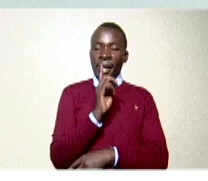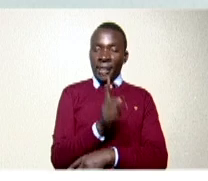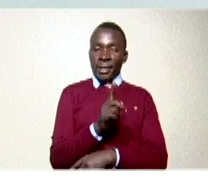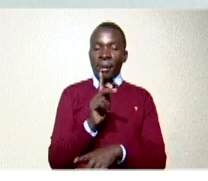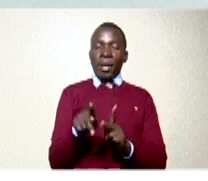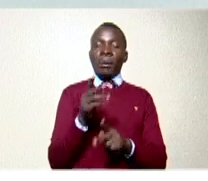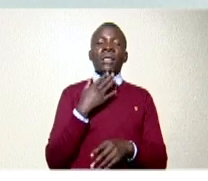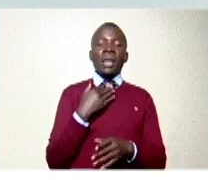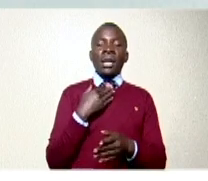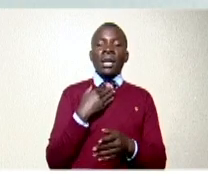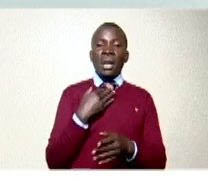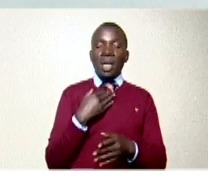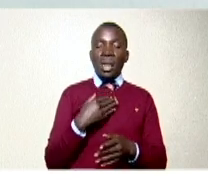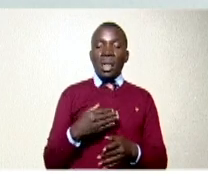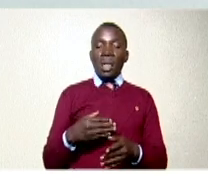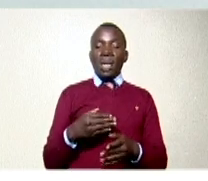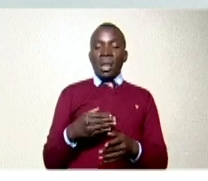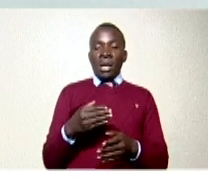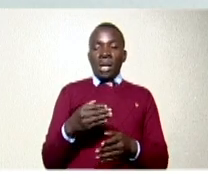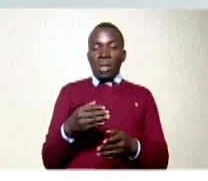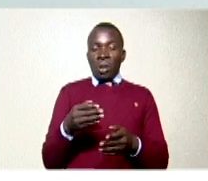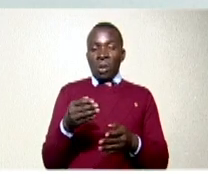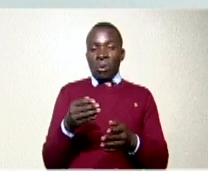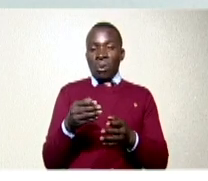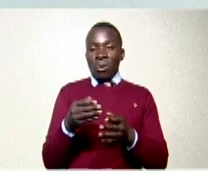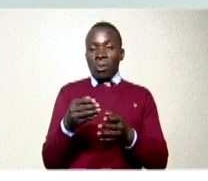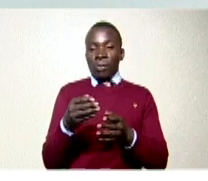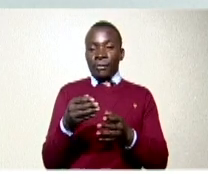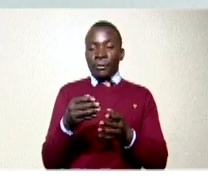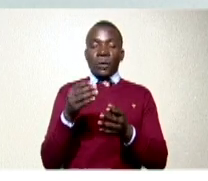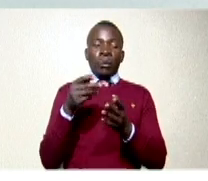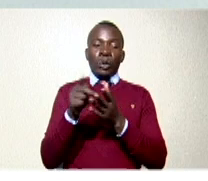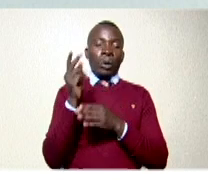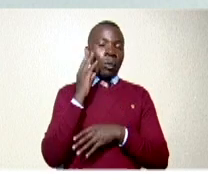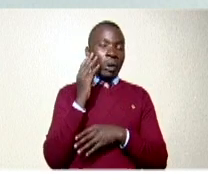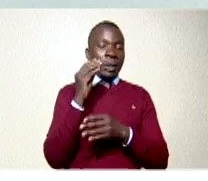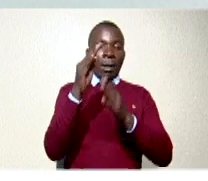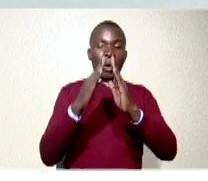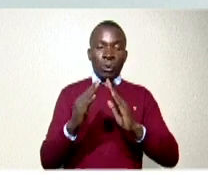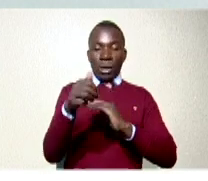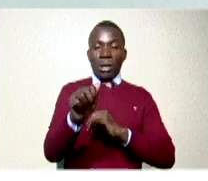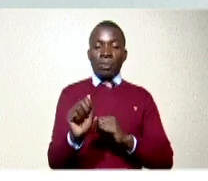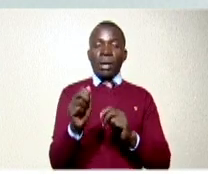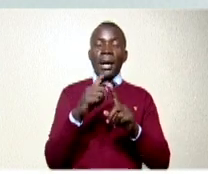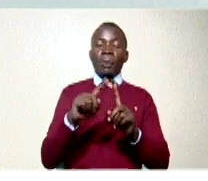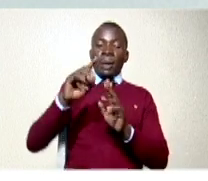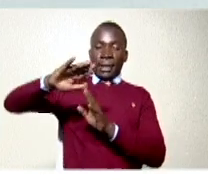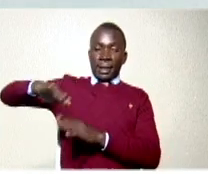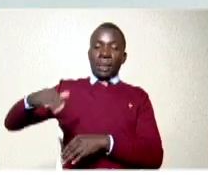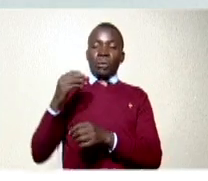bakoresha amadovize ibyo turabikurikirana abafashwe tukabahana ariko noneho uretse kunoza